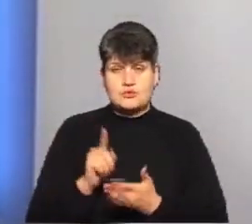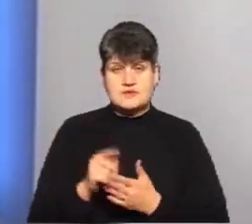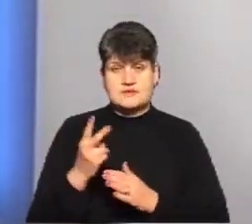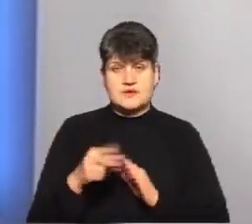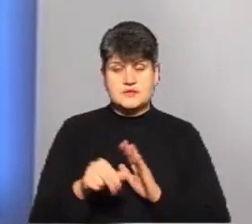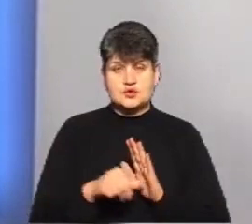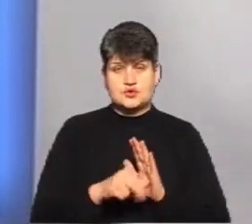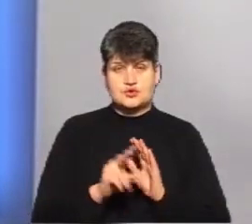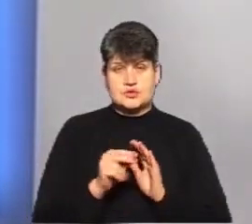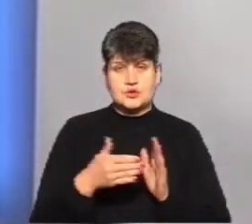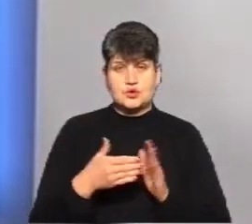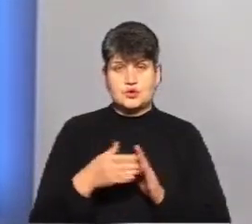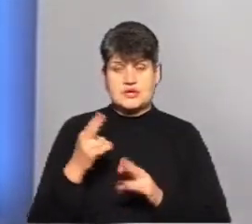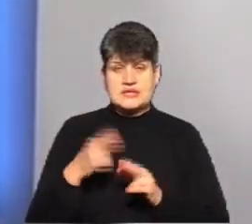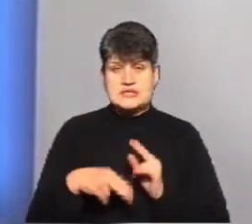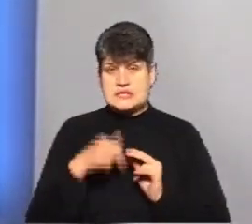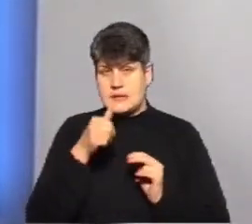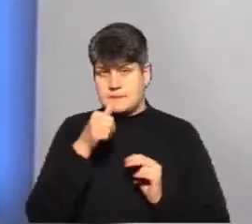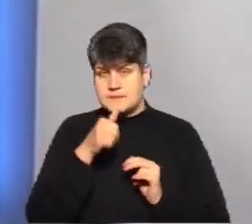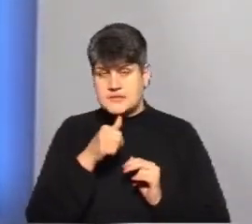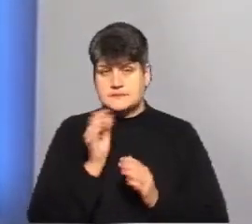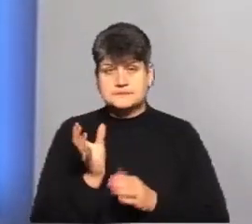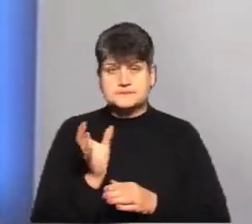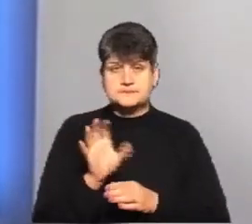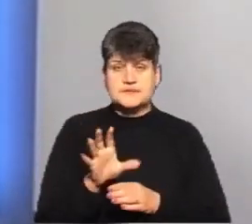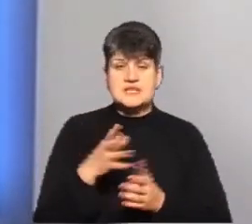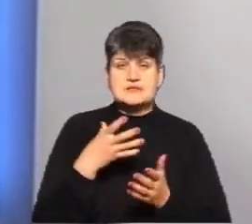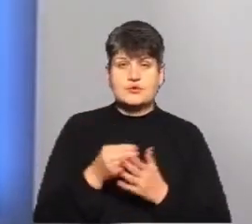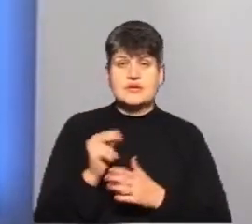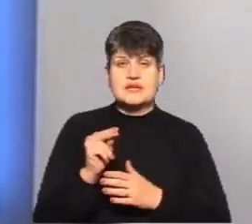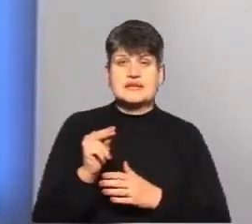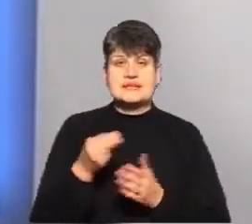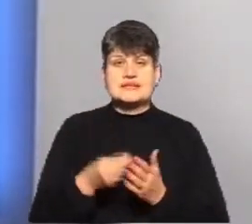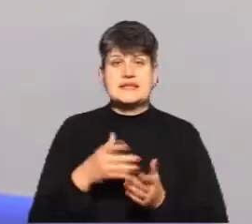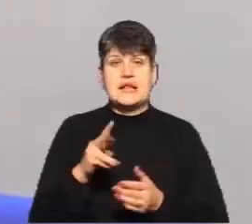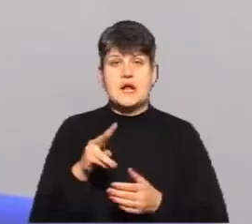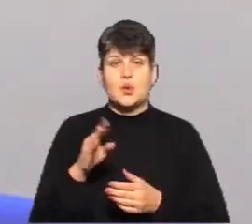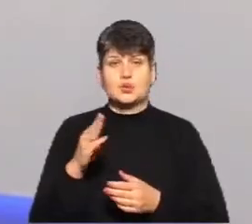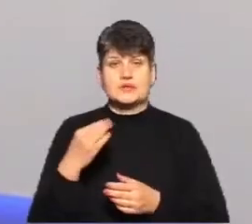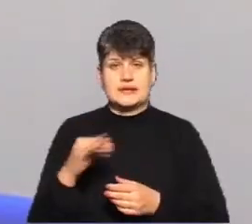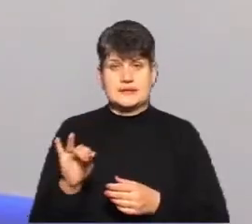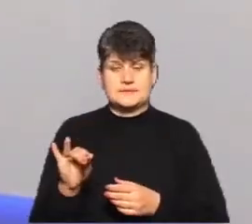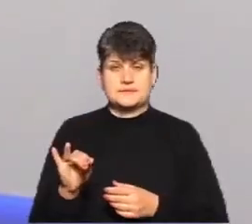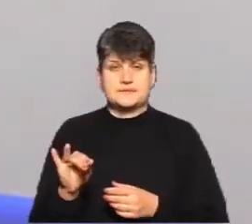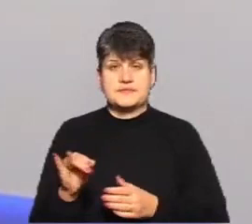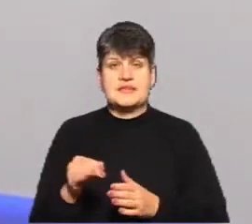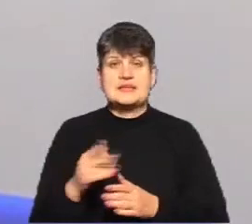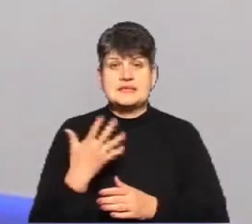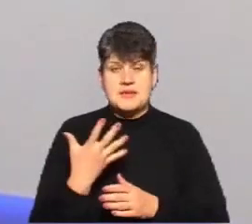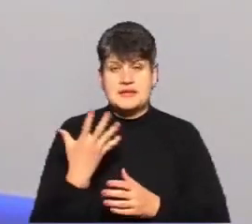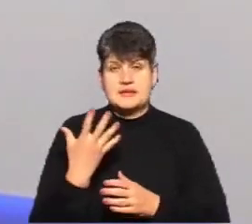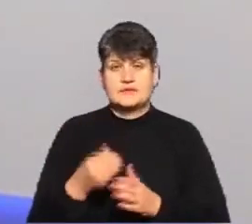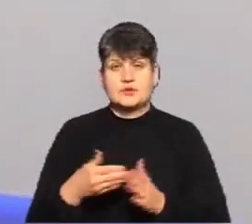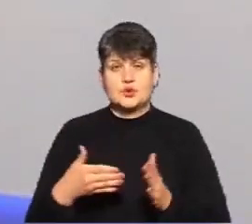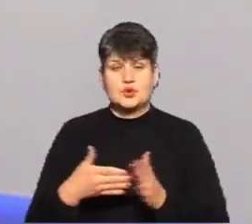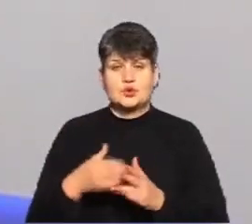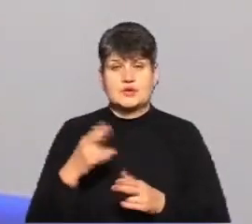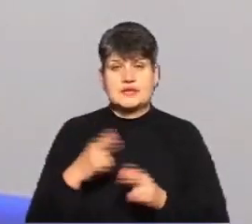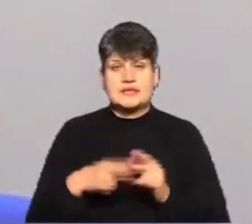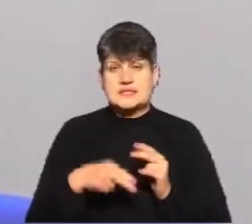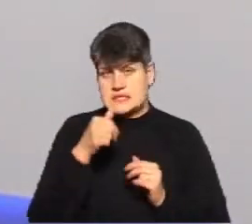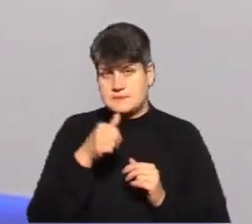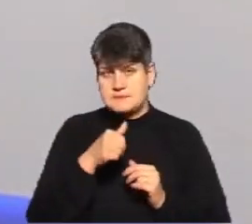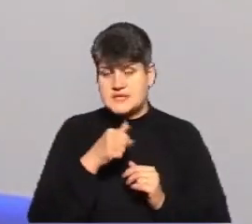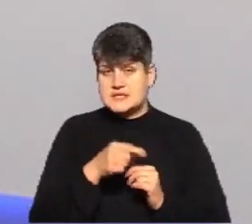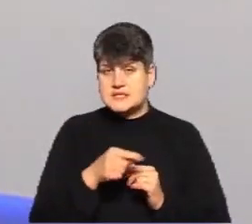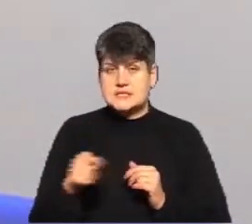кінця місяця опублікувати свої тарифи на лютий. За 5 днів до кінця місяця. За 5 днів до кінця місяця. І